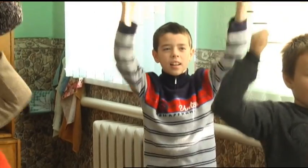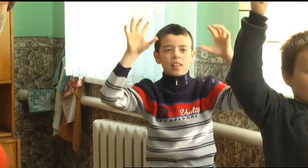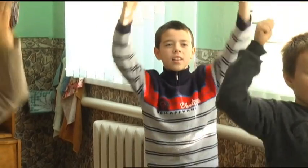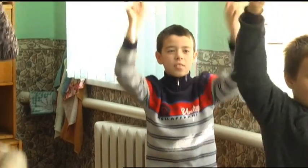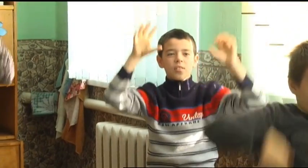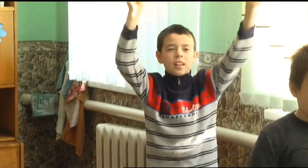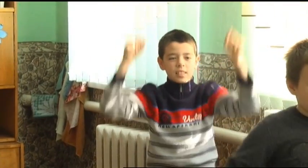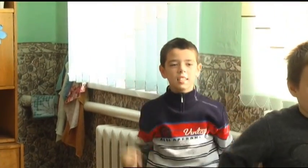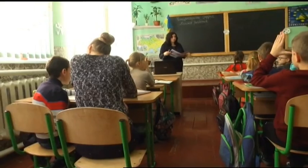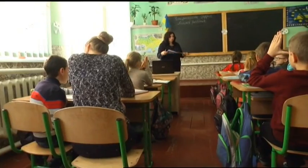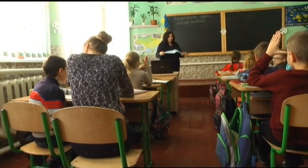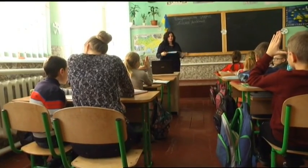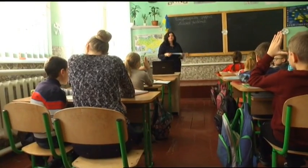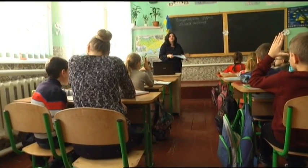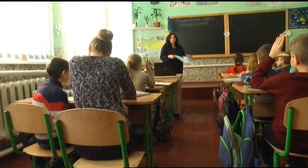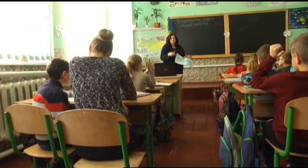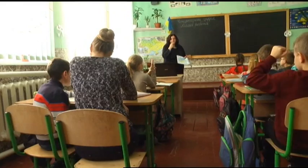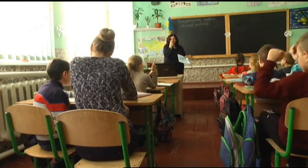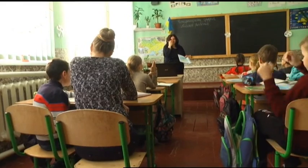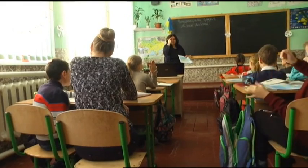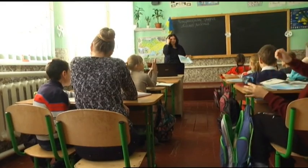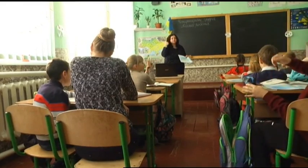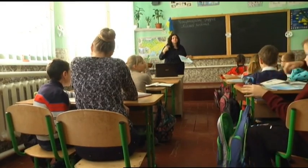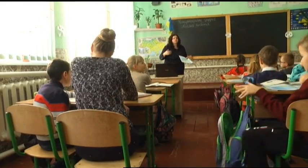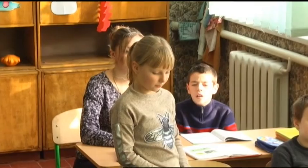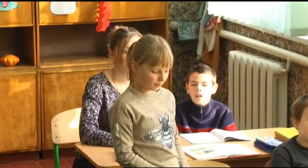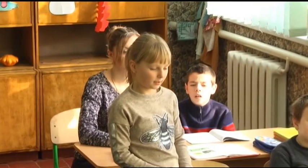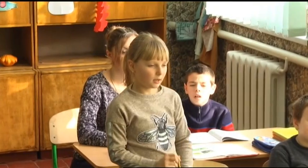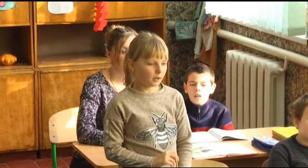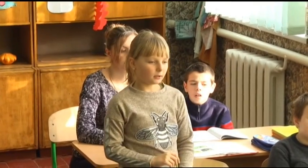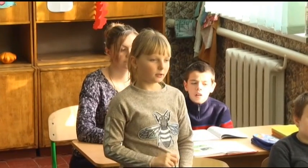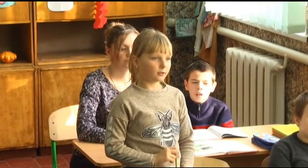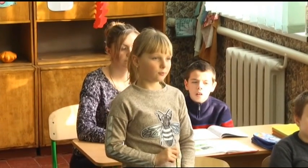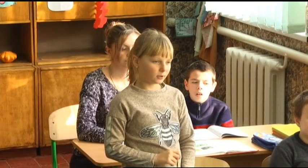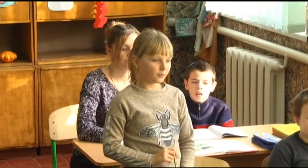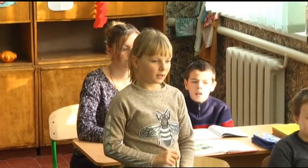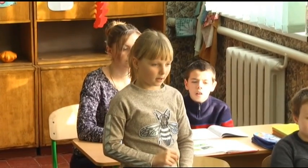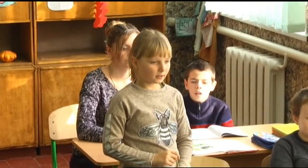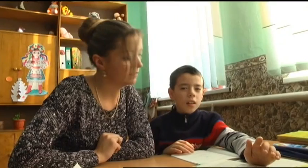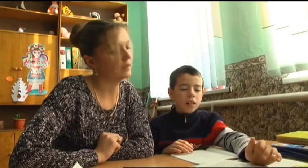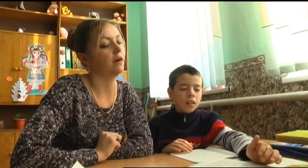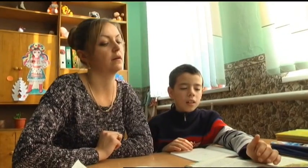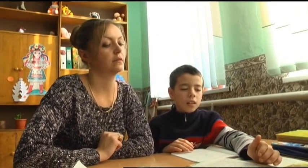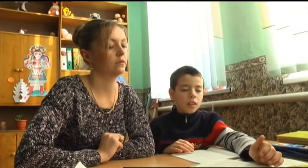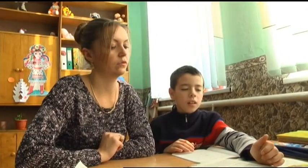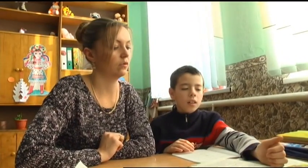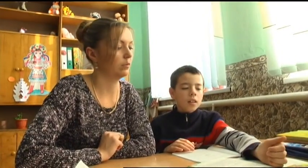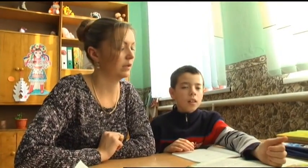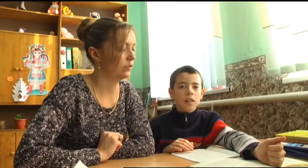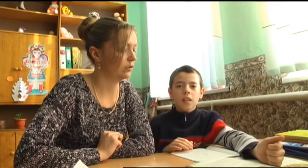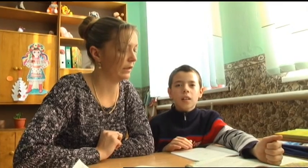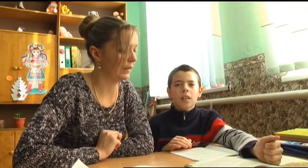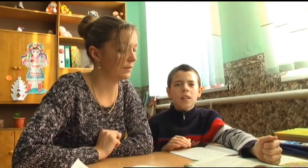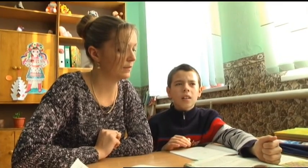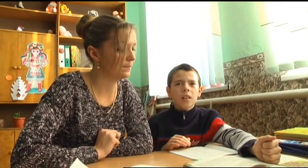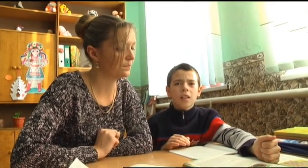розповідає директор школи Микола Шкляр. За його словами, в школі є один учень з особливими освітніми потребами. В інклюзивних класах передбачено